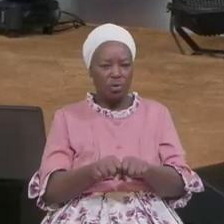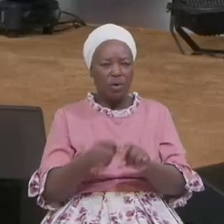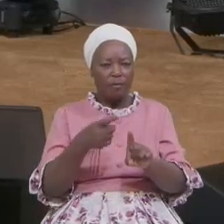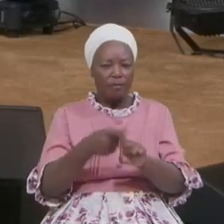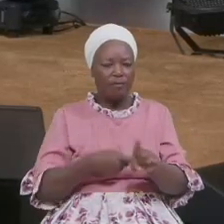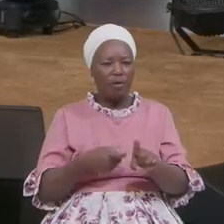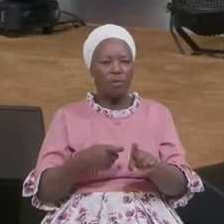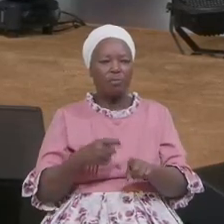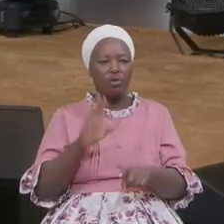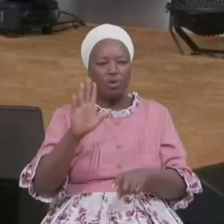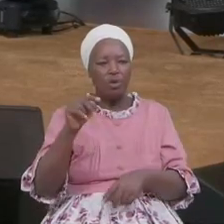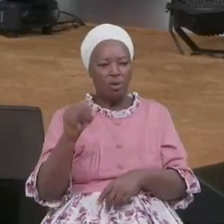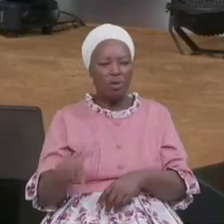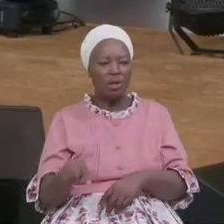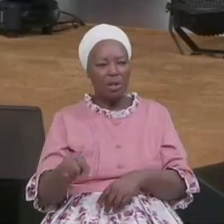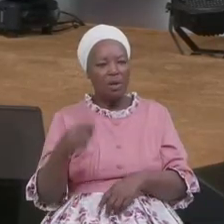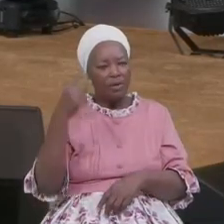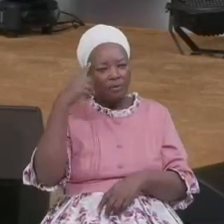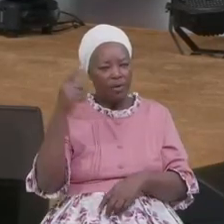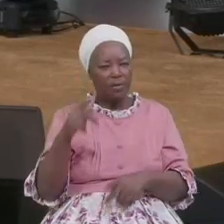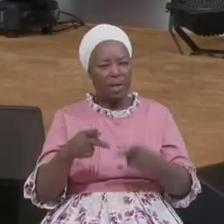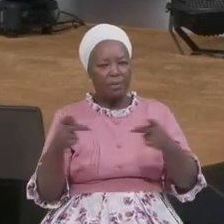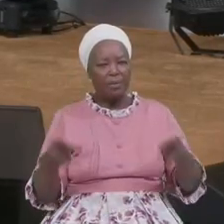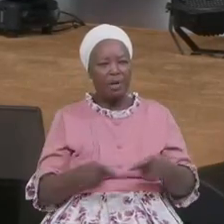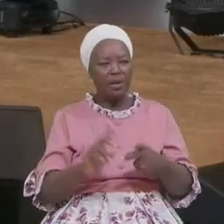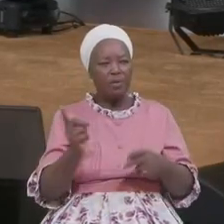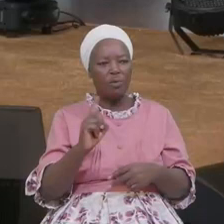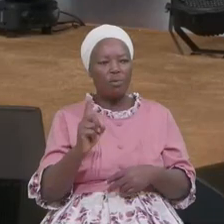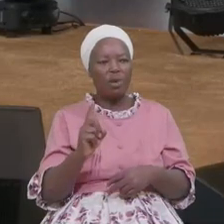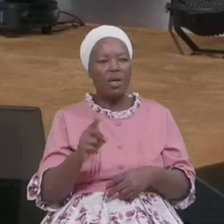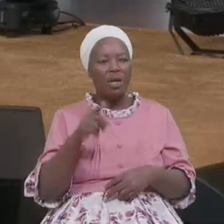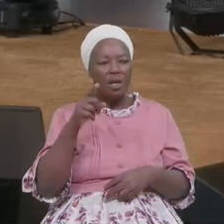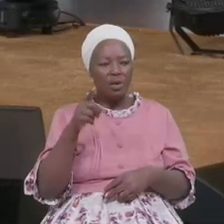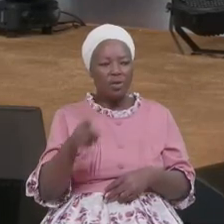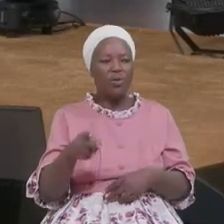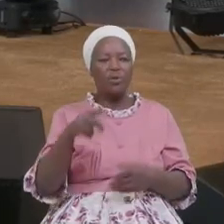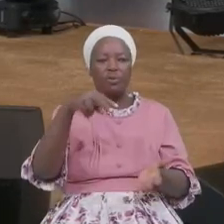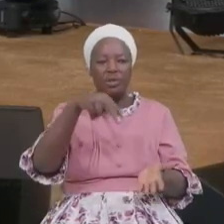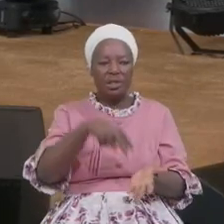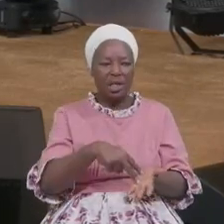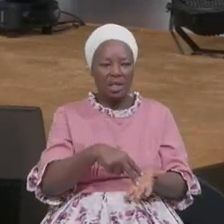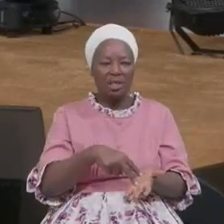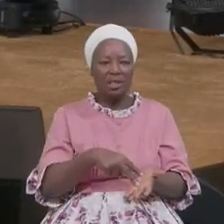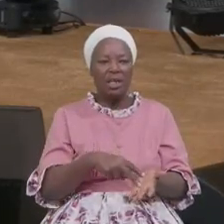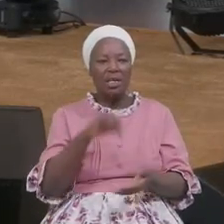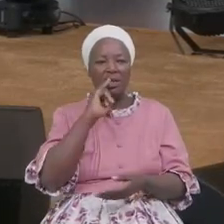saint. » Et Josué fit ainsi.